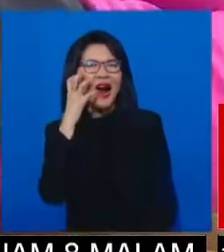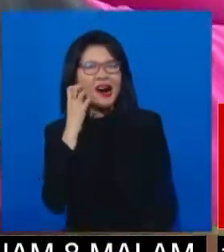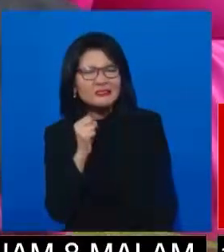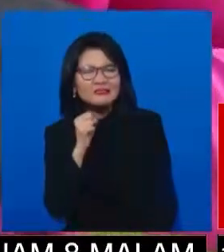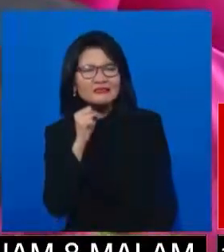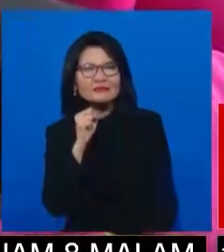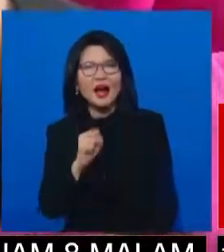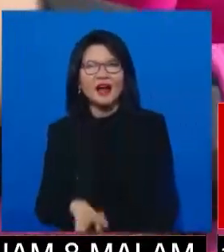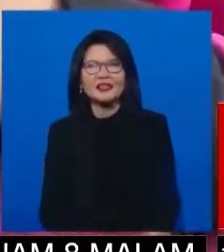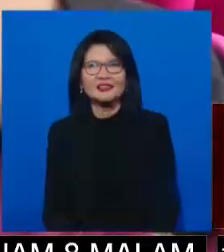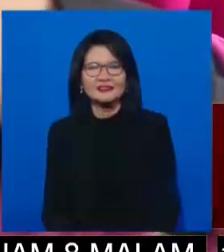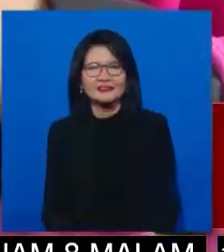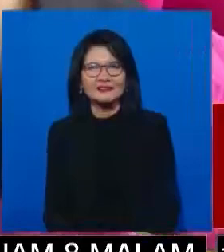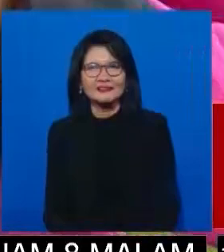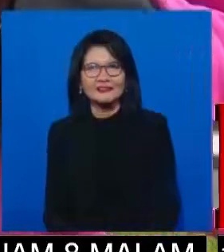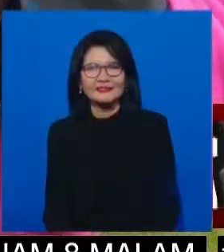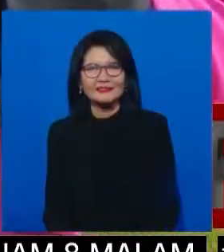Bismillahirrahmanirrahim.